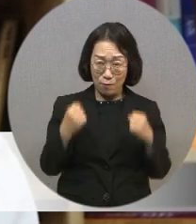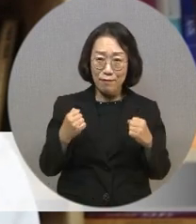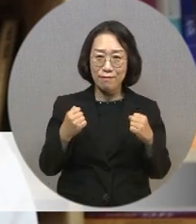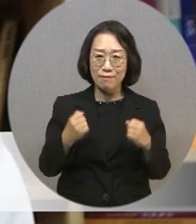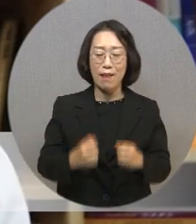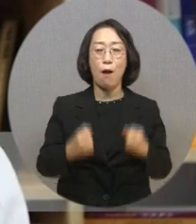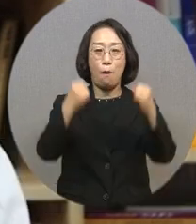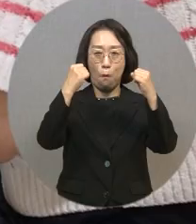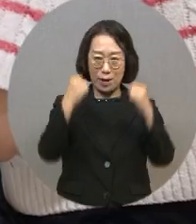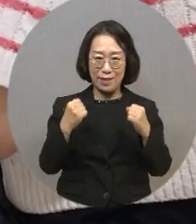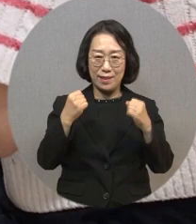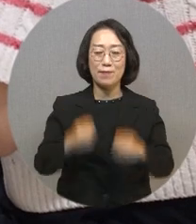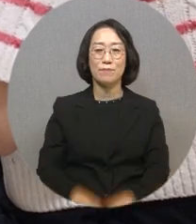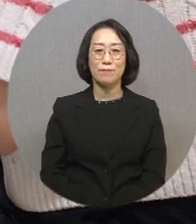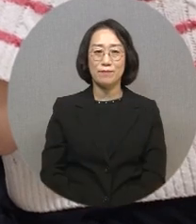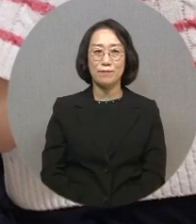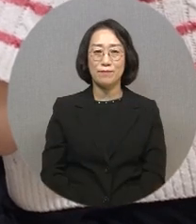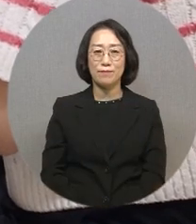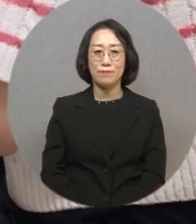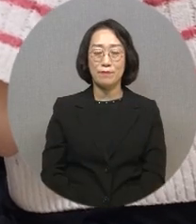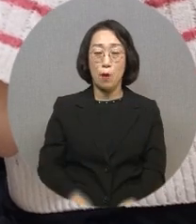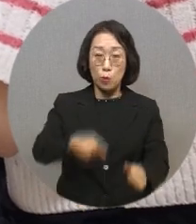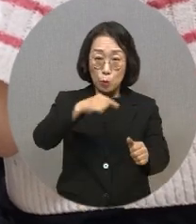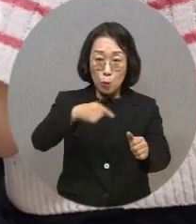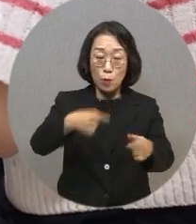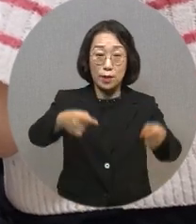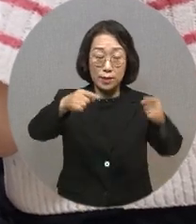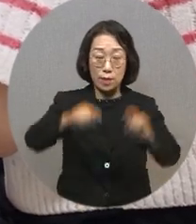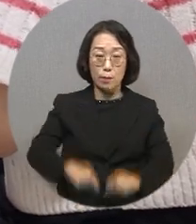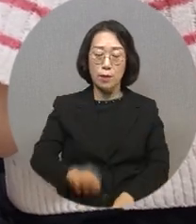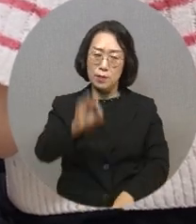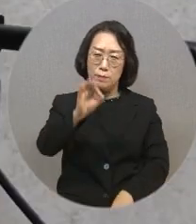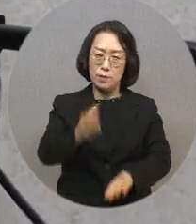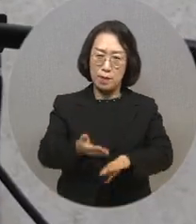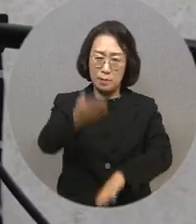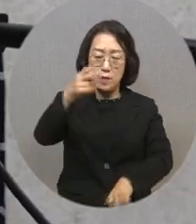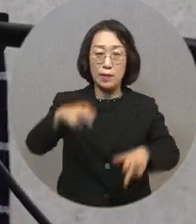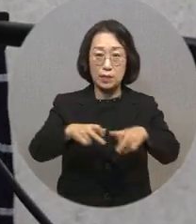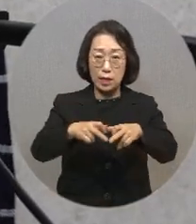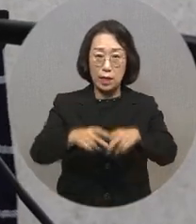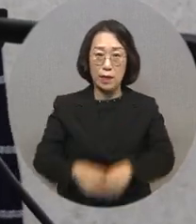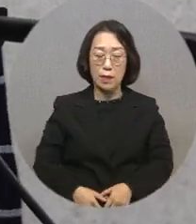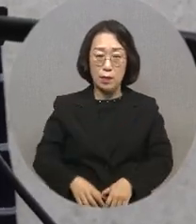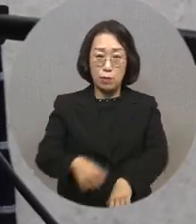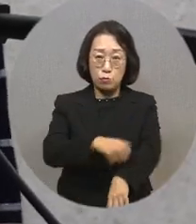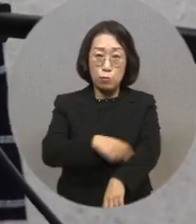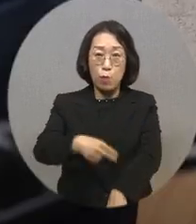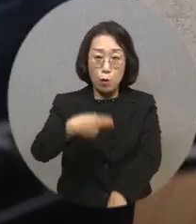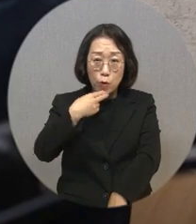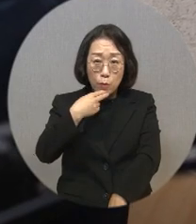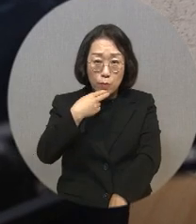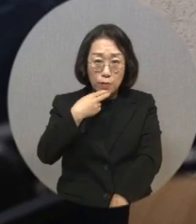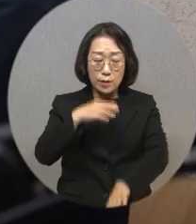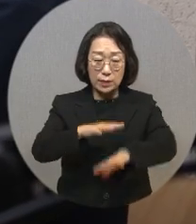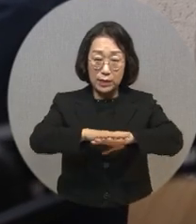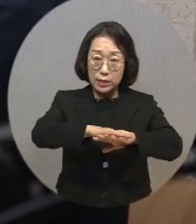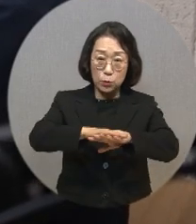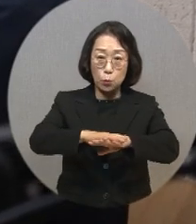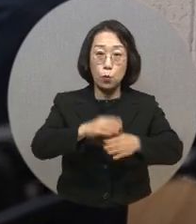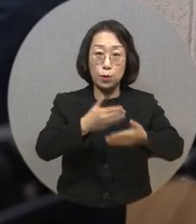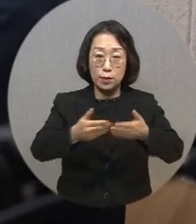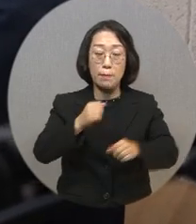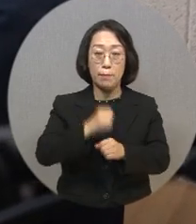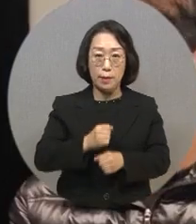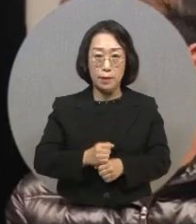응원하겠습니다. 화이팅! 한편 이번 교육에 참여한 10여 명의 장애인들은 무장의 광주 지도 만들기, 라디오 제작